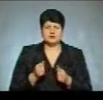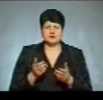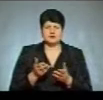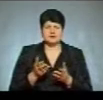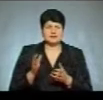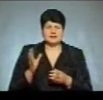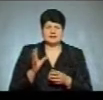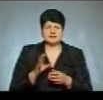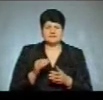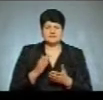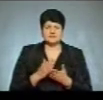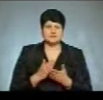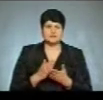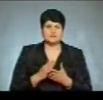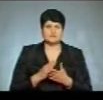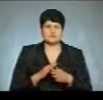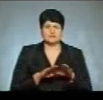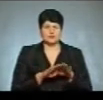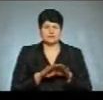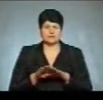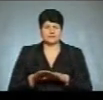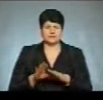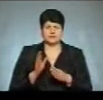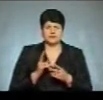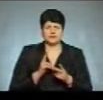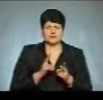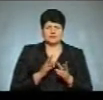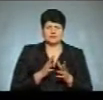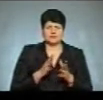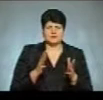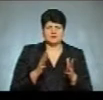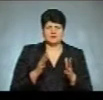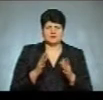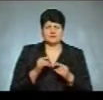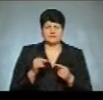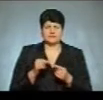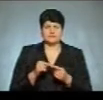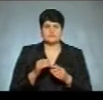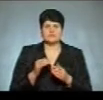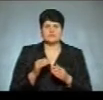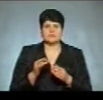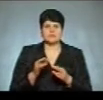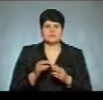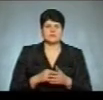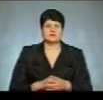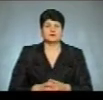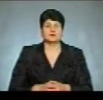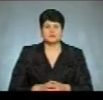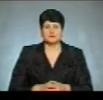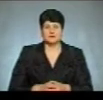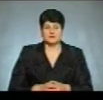є всі, піти одну лінію цей, а можна йти інакше. Які причини у вас були, які